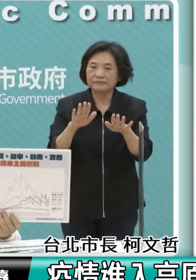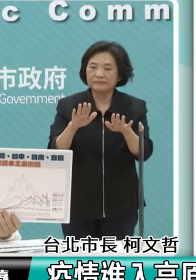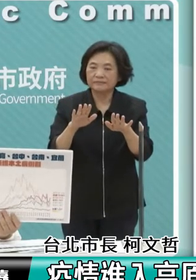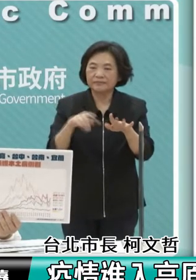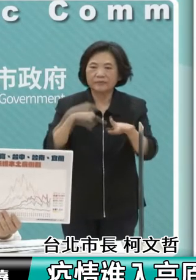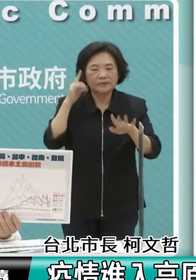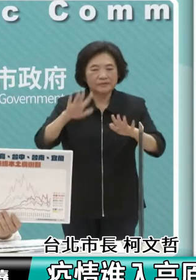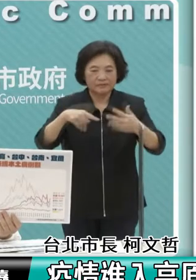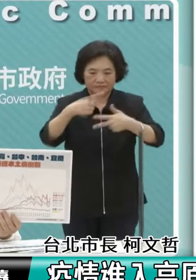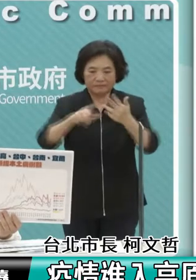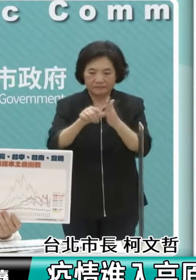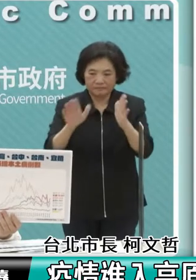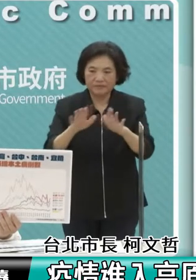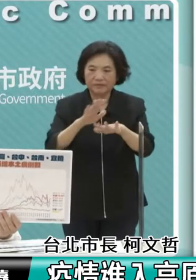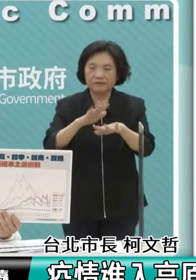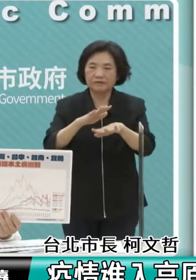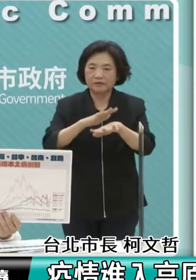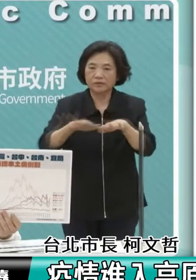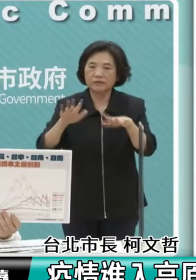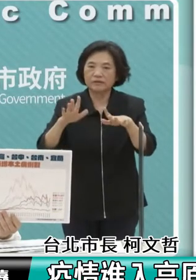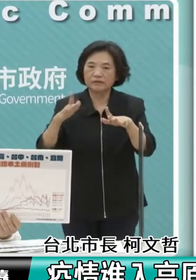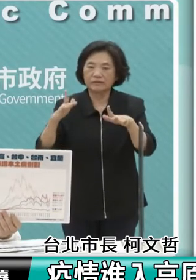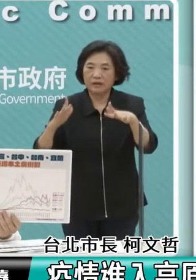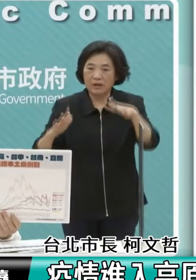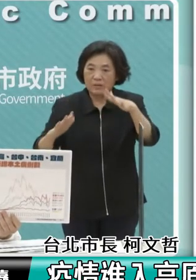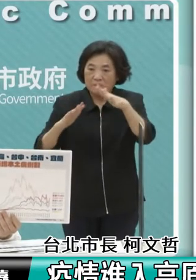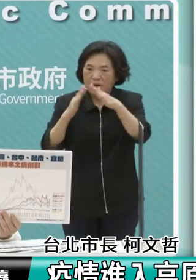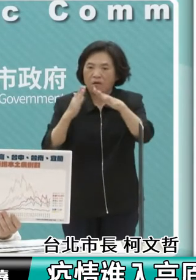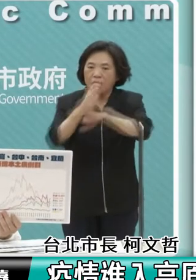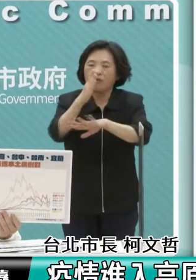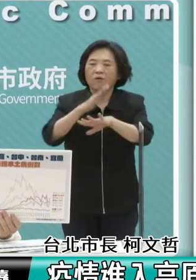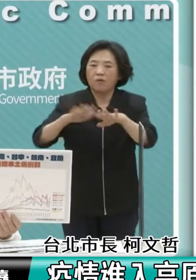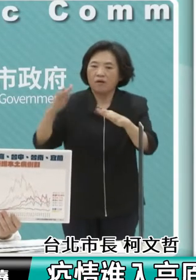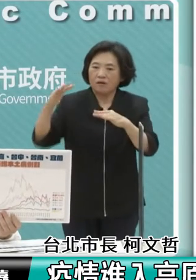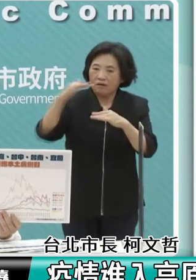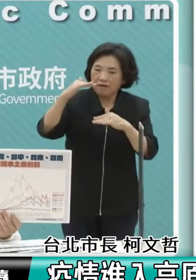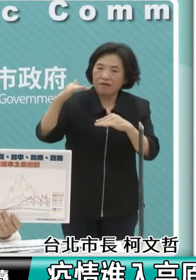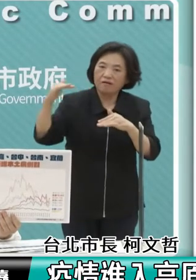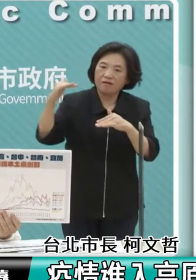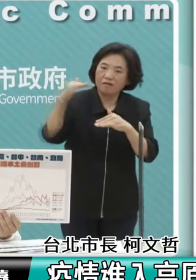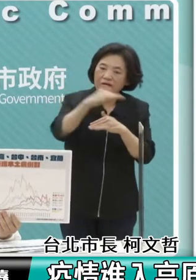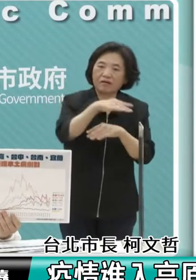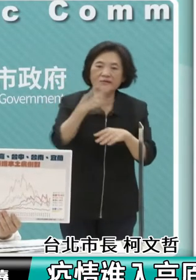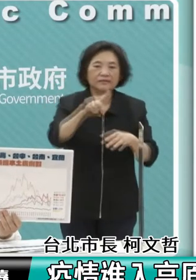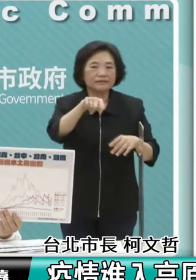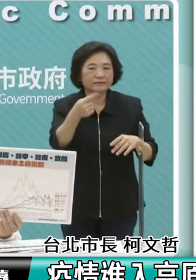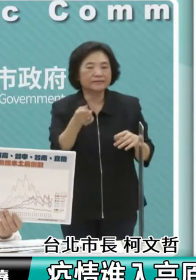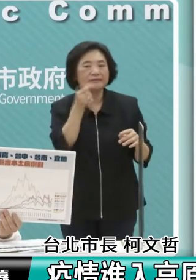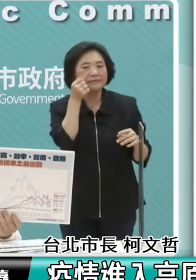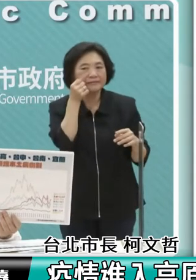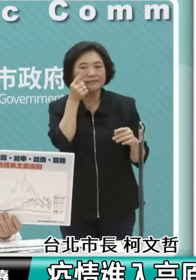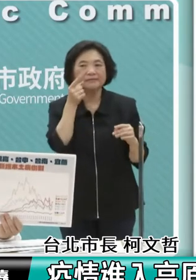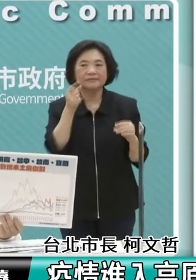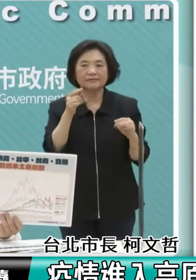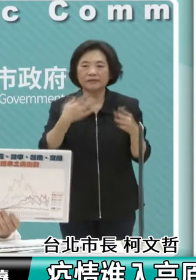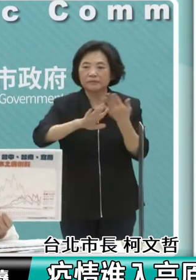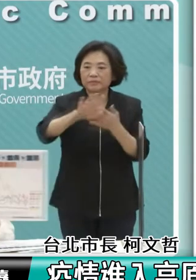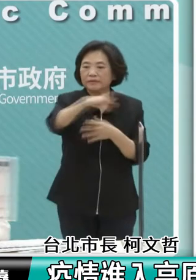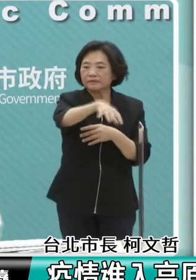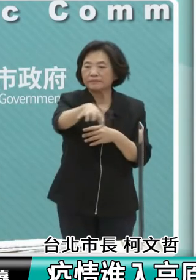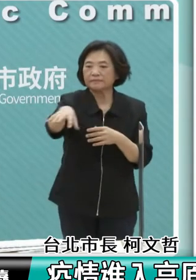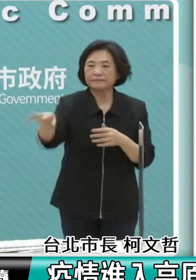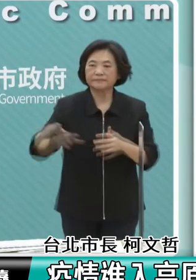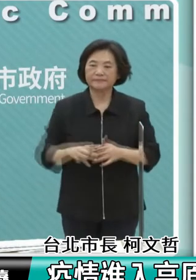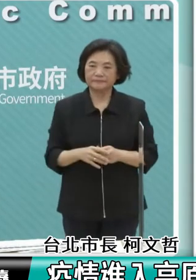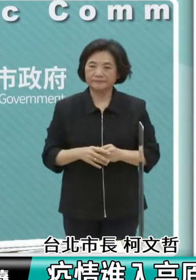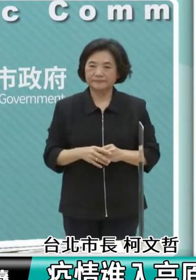估计在这个礼拜应该就会够那个红红旗的哈。那更后面就是台南了哈，还有这个其他县市。